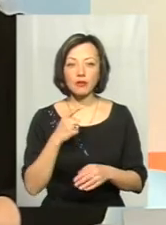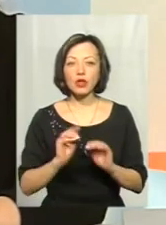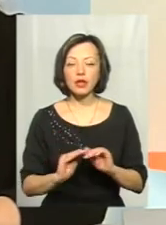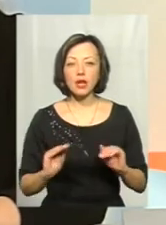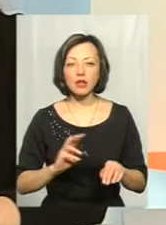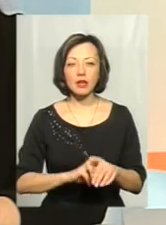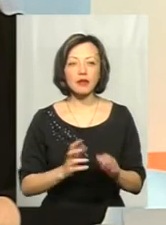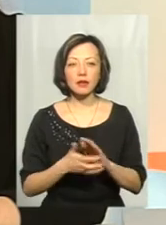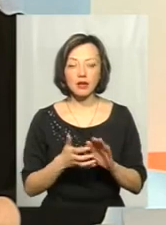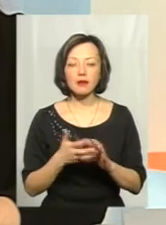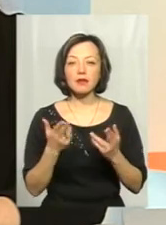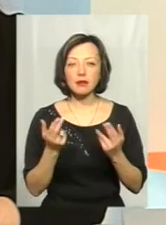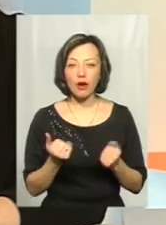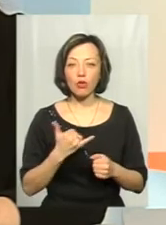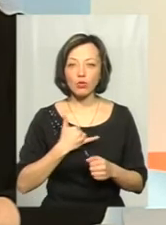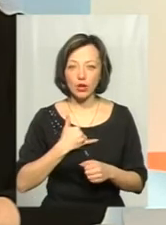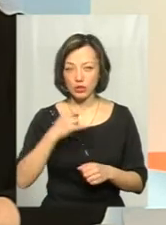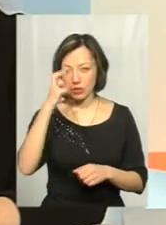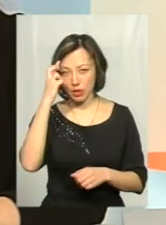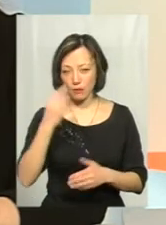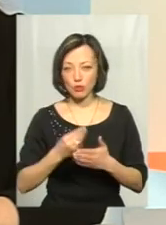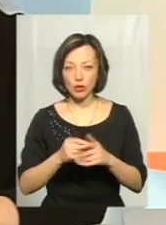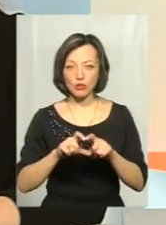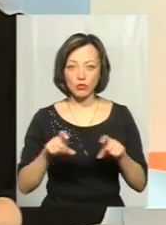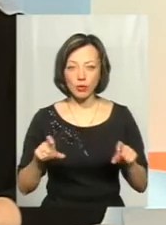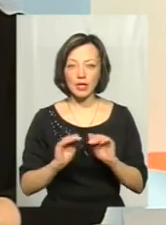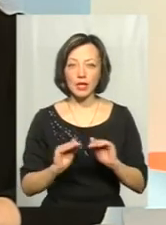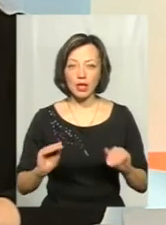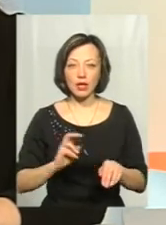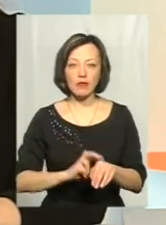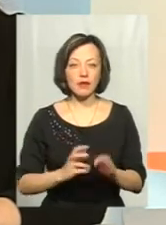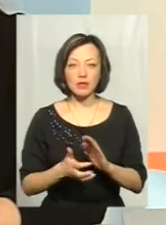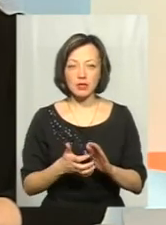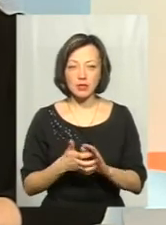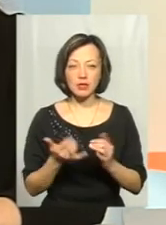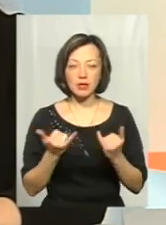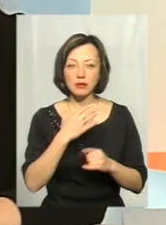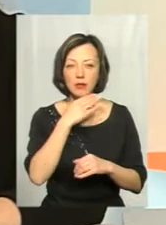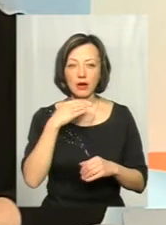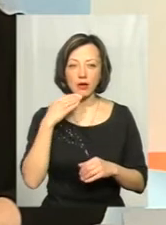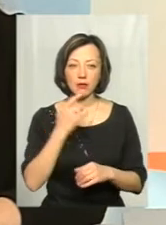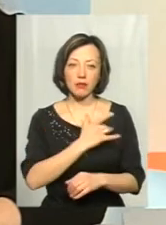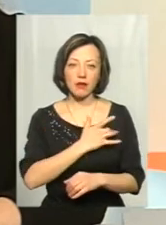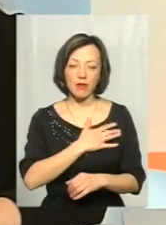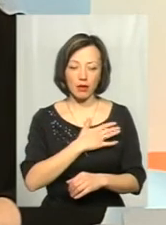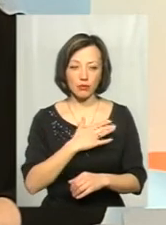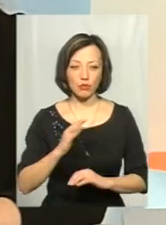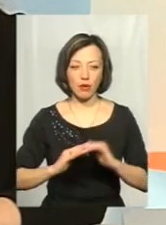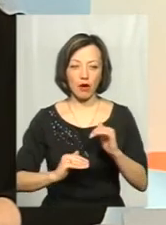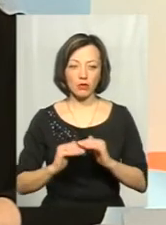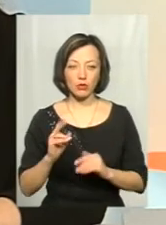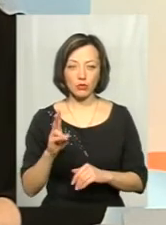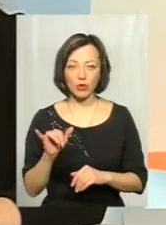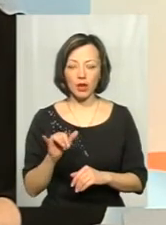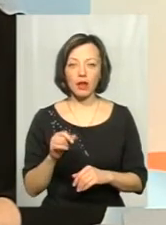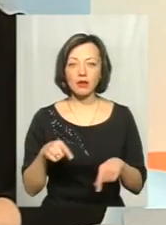вистачає. Так, у нас в наших бюджетних структурах педіатрів не вистачає. Педіатри йдуть зараз дуже багато в приватну практику. І,